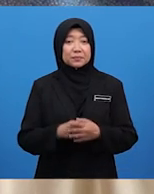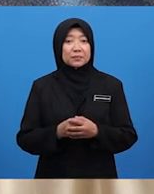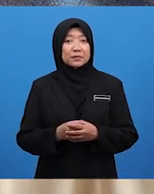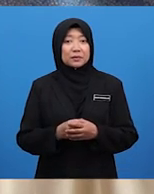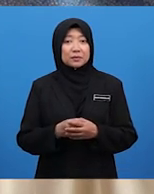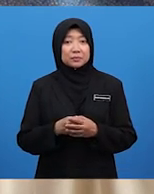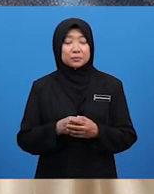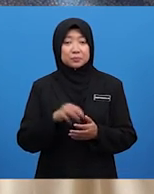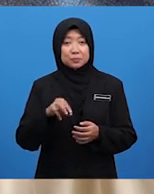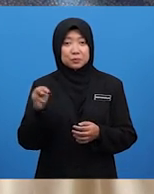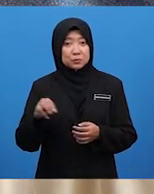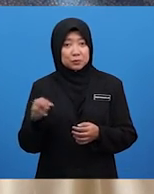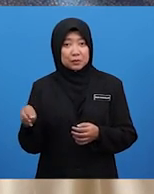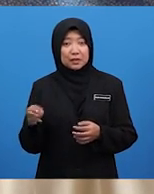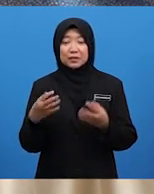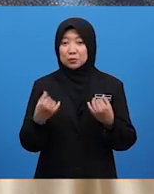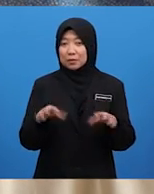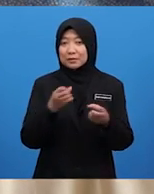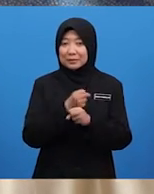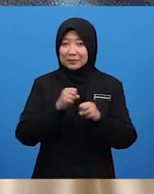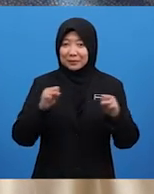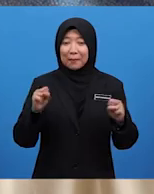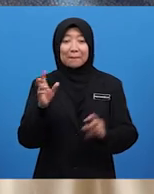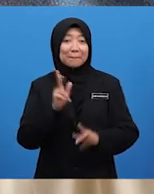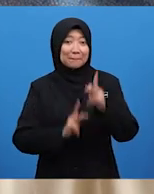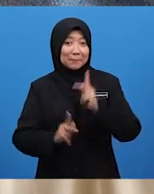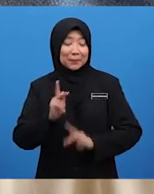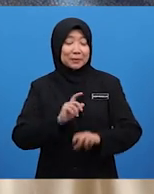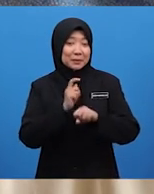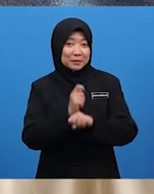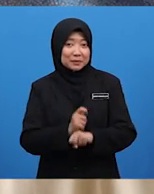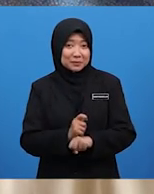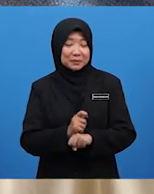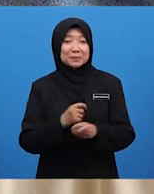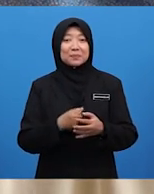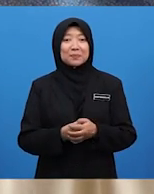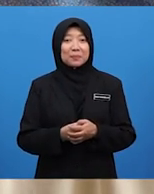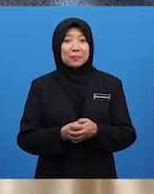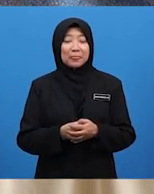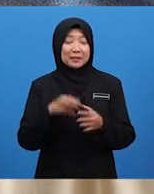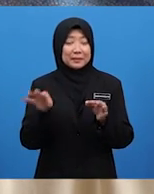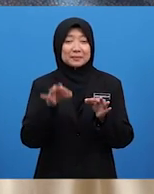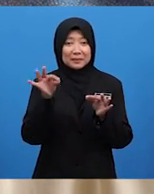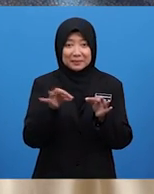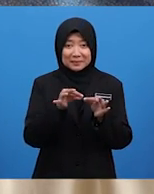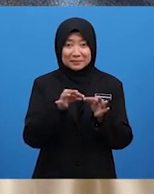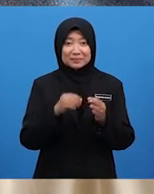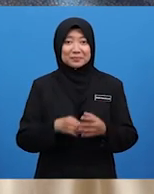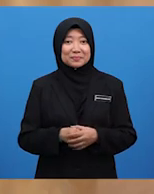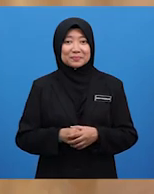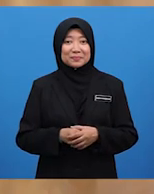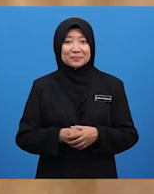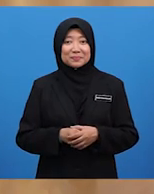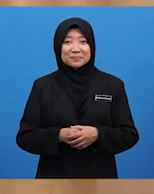Murid-murid, inilah hasil baju kurung tradisional yang telah siap dijahit.